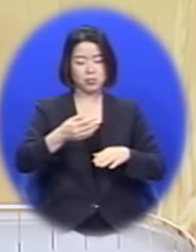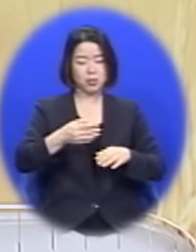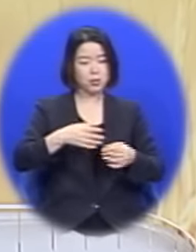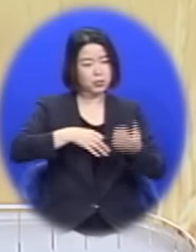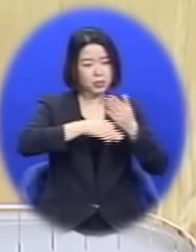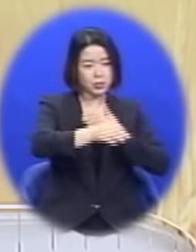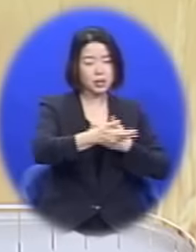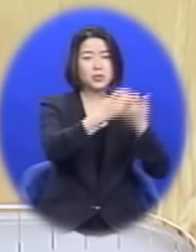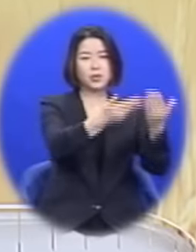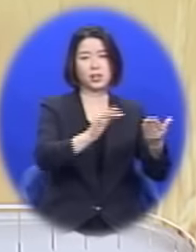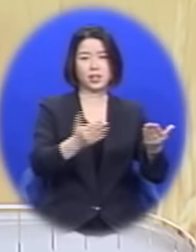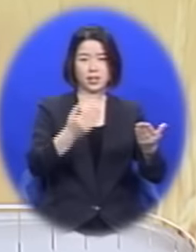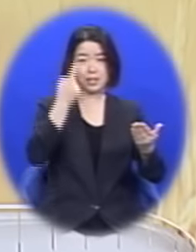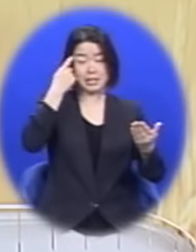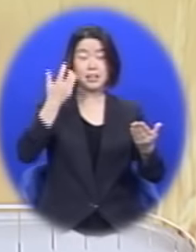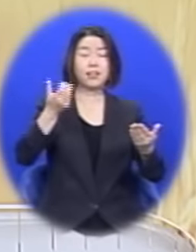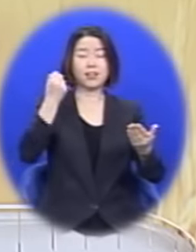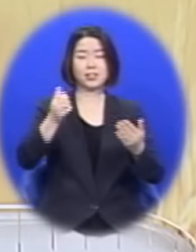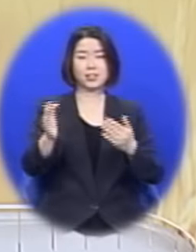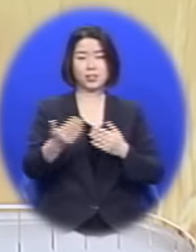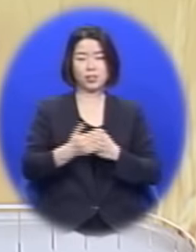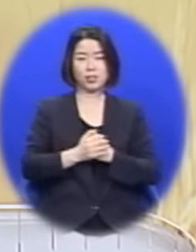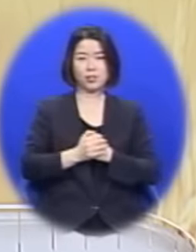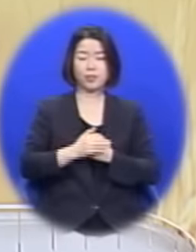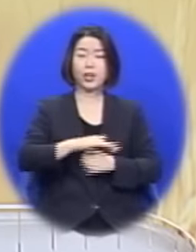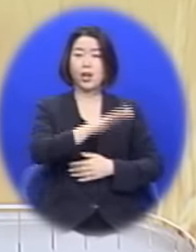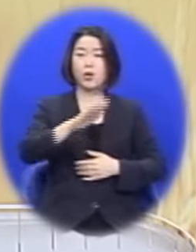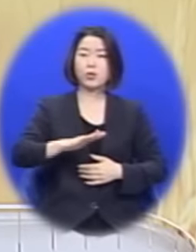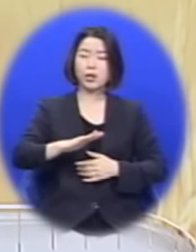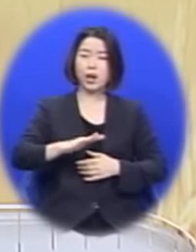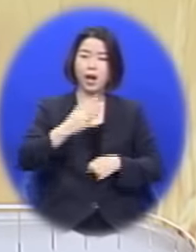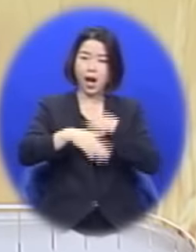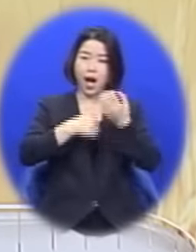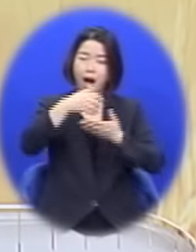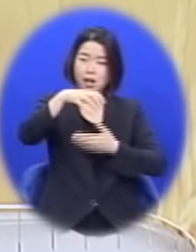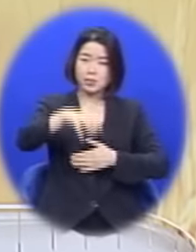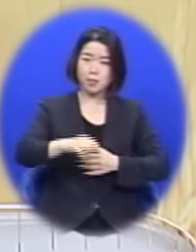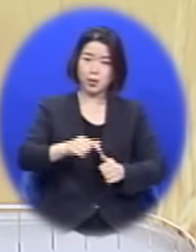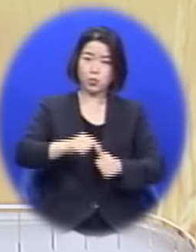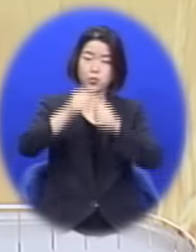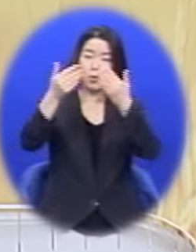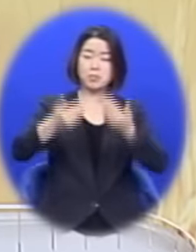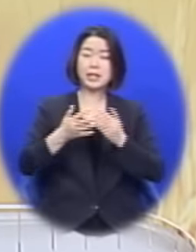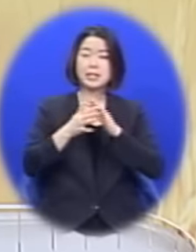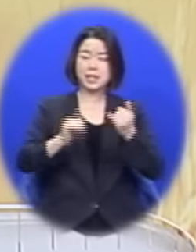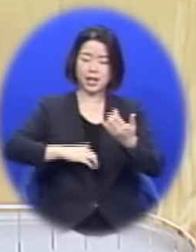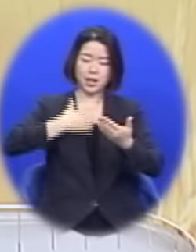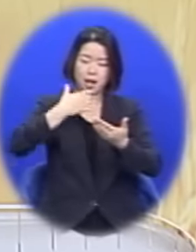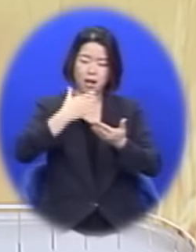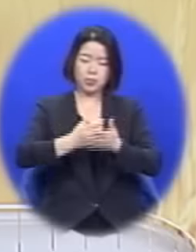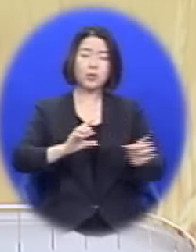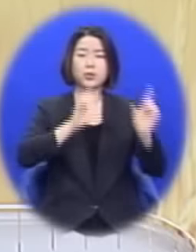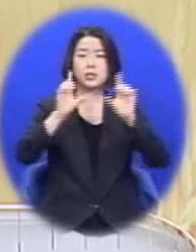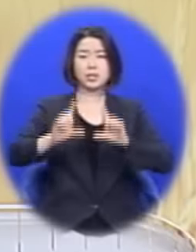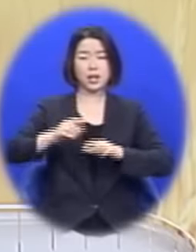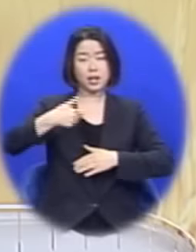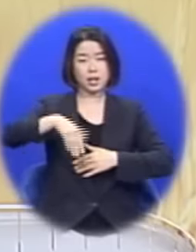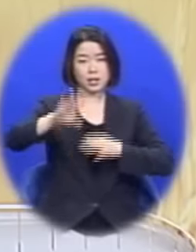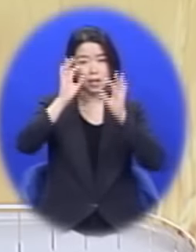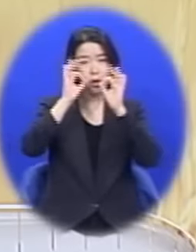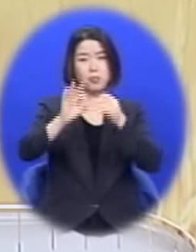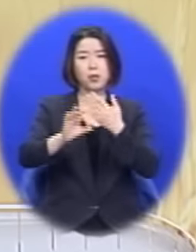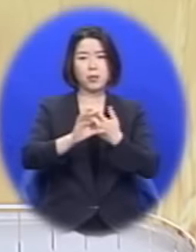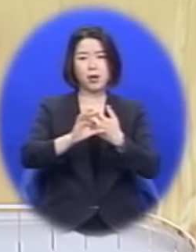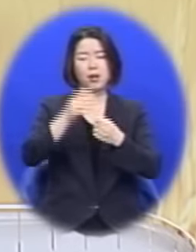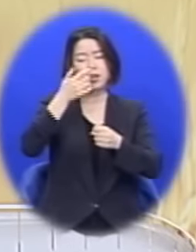여러분, 우리가 하나님 앞에 구원받은 자의 감격으로 살아보시면, 그러면 기가 막힌 삶을